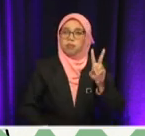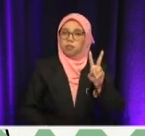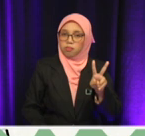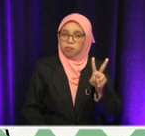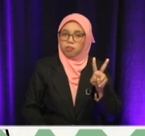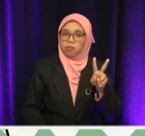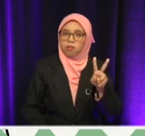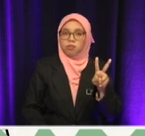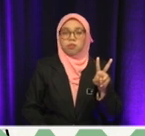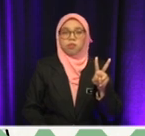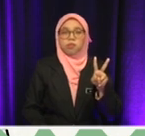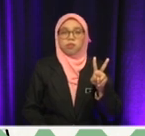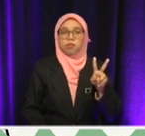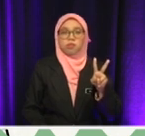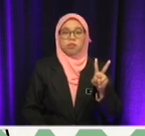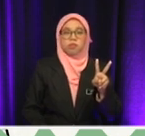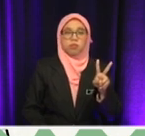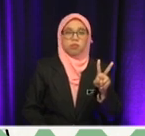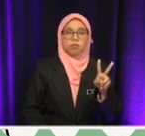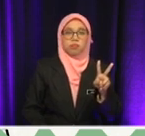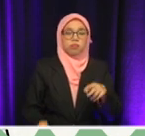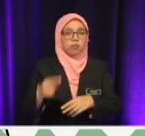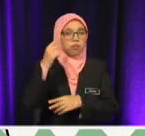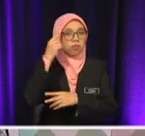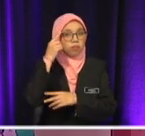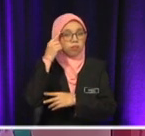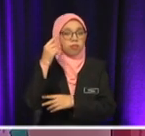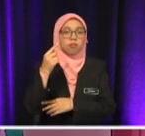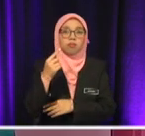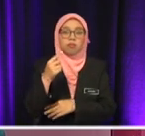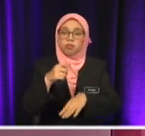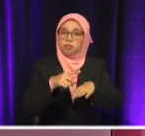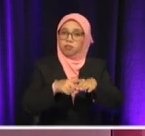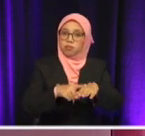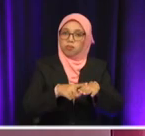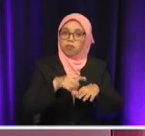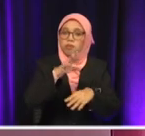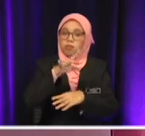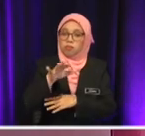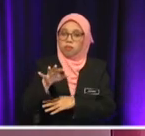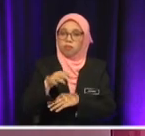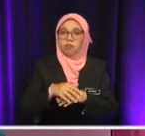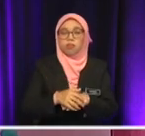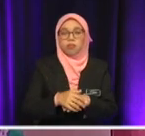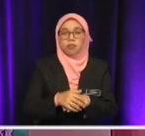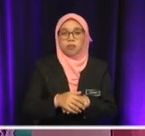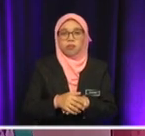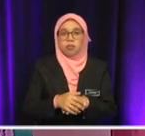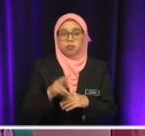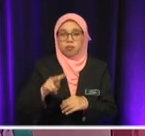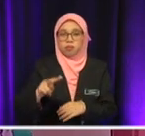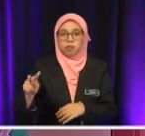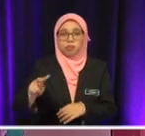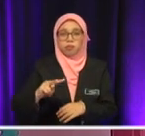halus yang mana melibatkan koordinasi mata, tangan dan juga jari jemari kanak-kanak tersebut. Okey, kat sini kita fokus